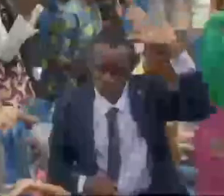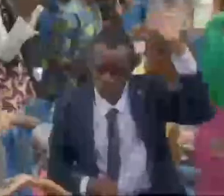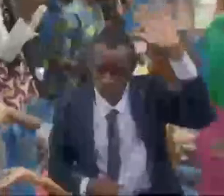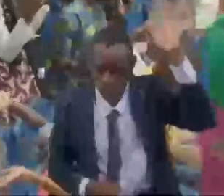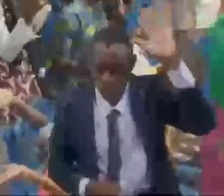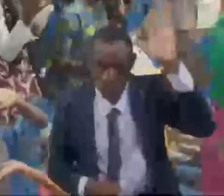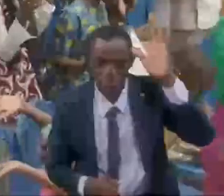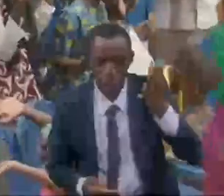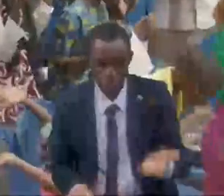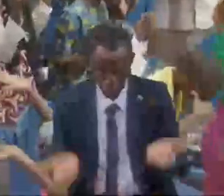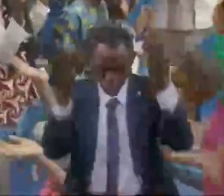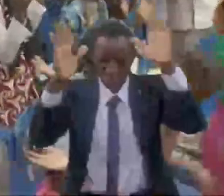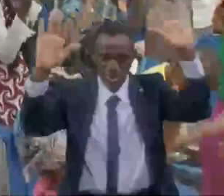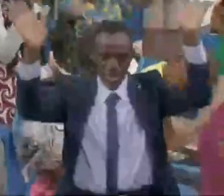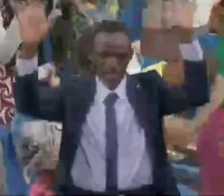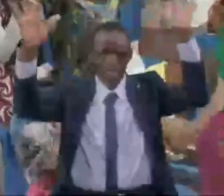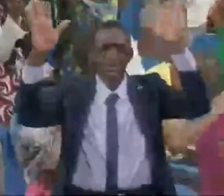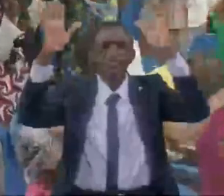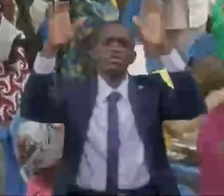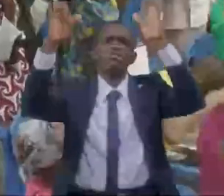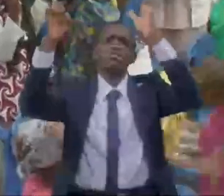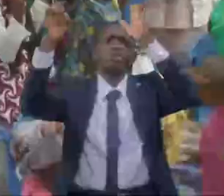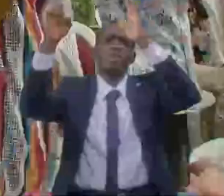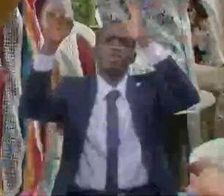là-bas? Pourquoi ne pas lever la main? Père,